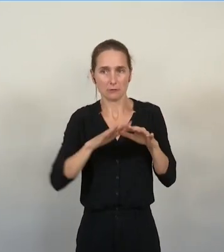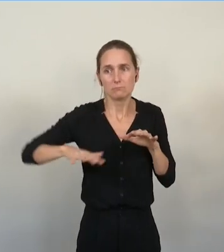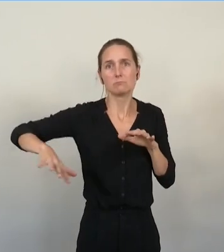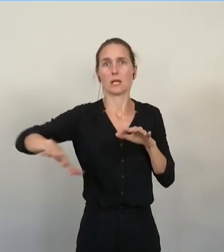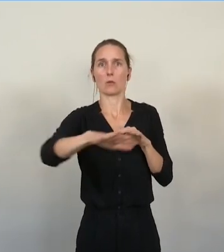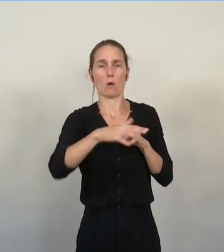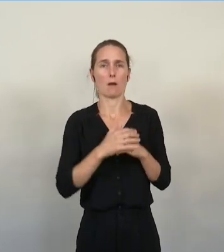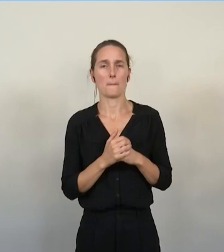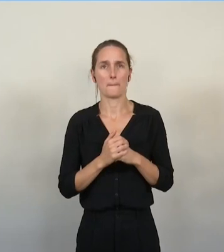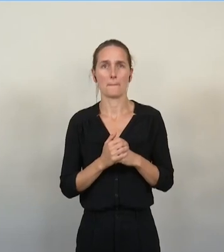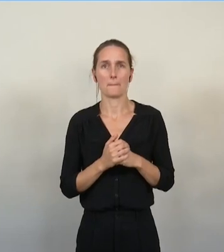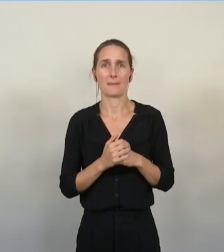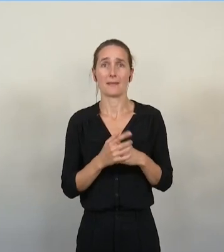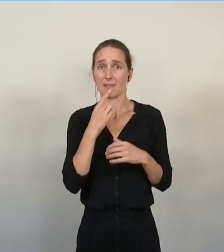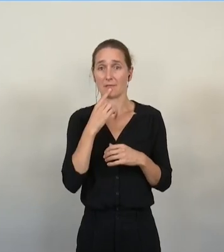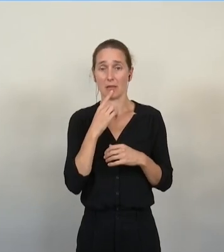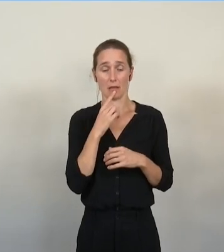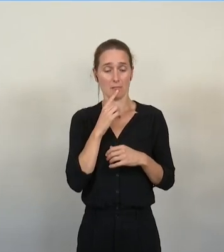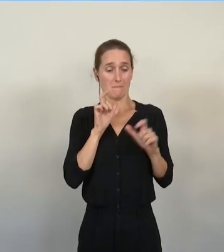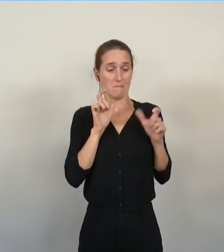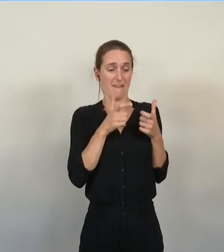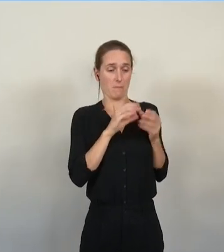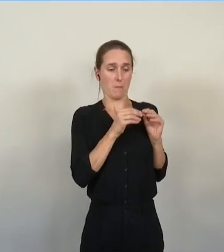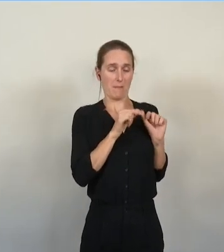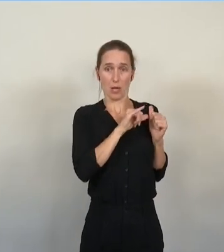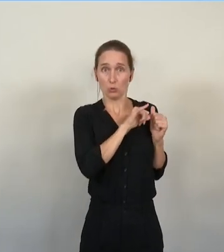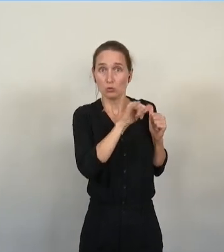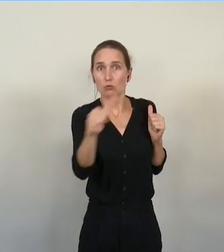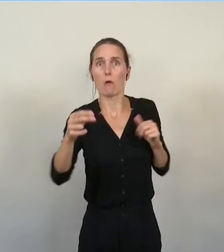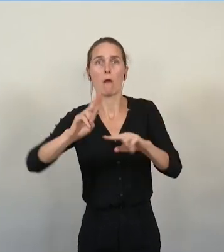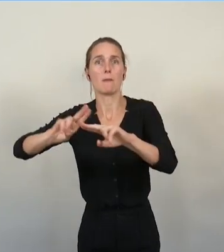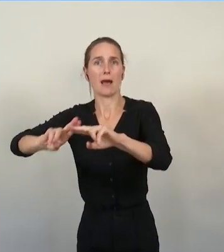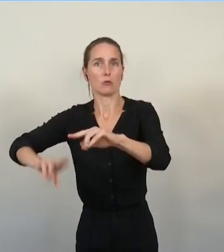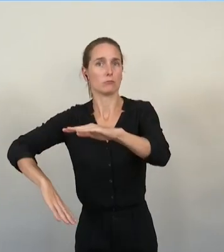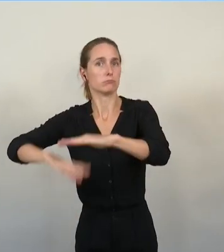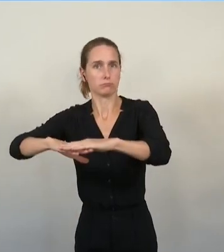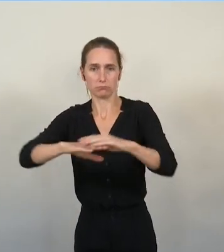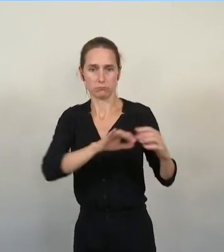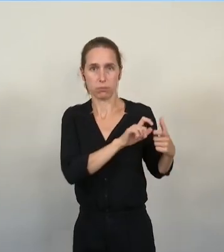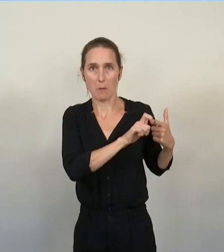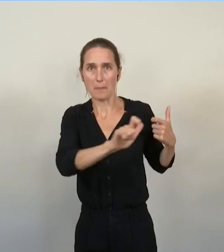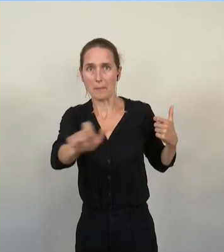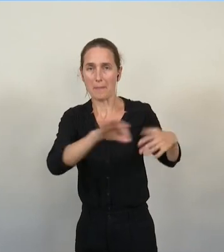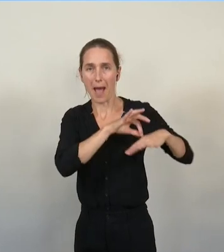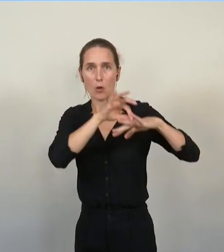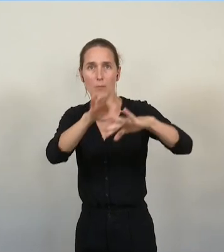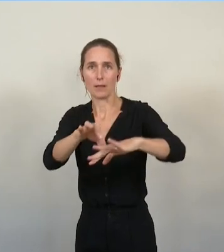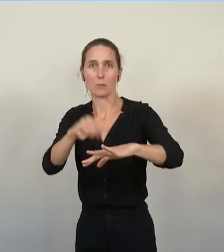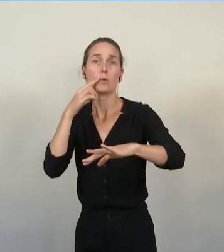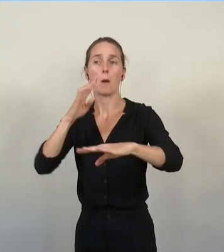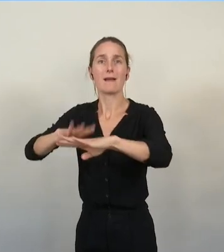le repérage jusqu'à l'usage du logement rénové environ 140 ménages qui résident sur un quartier